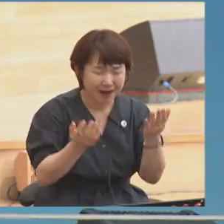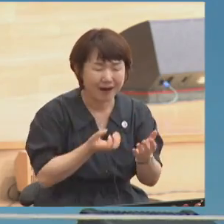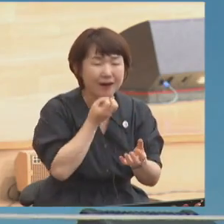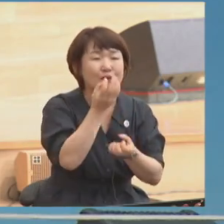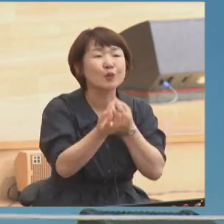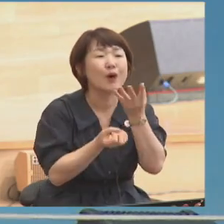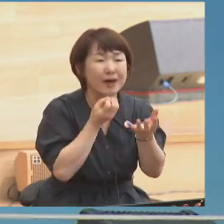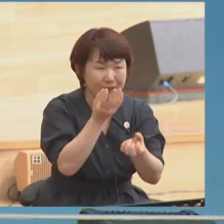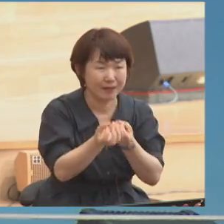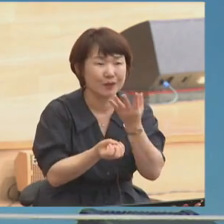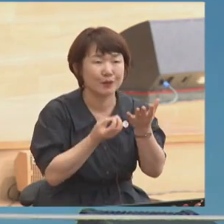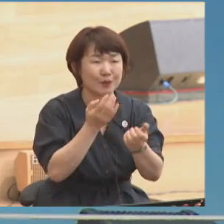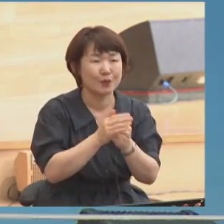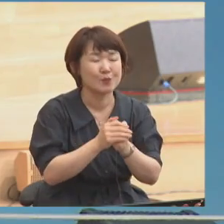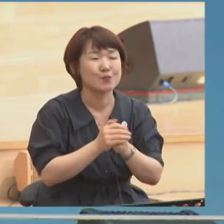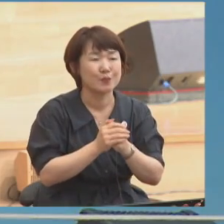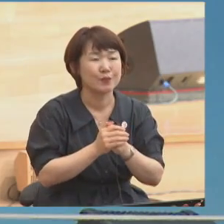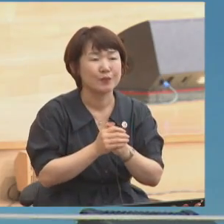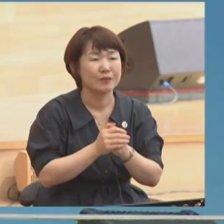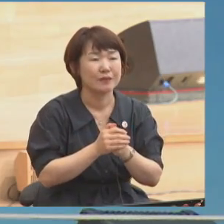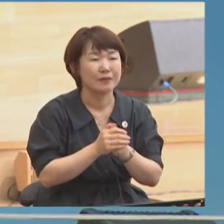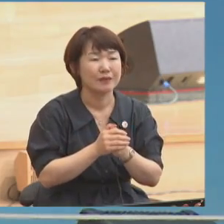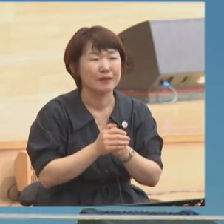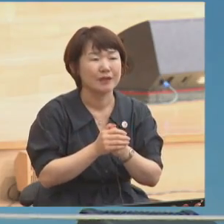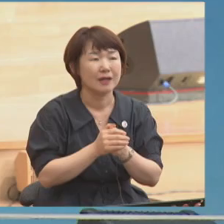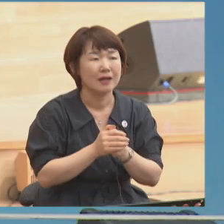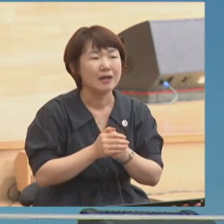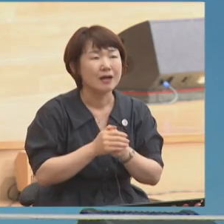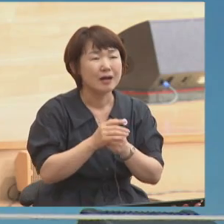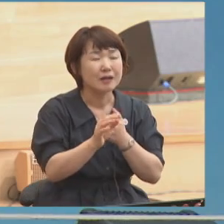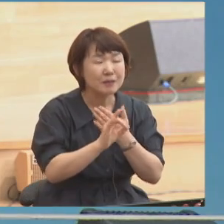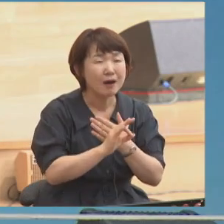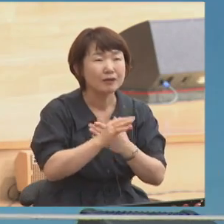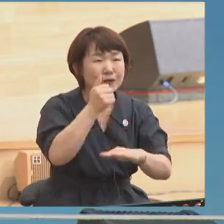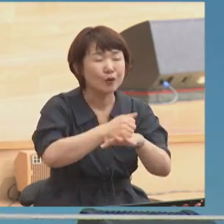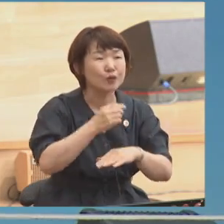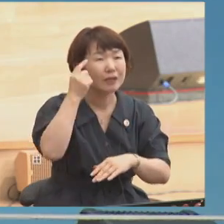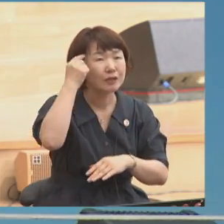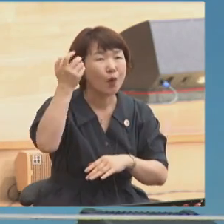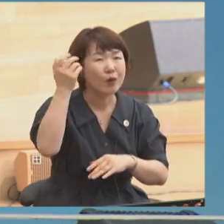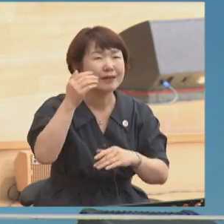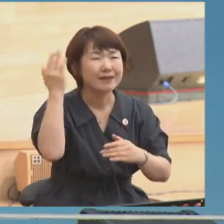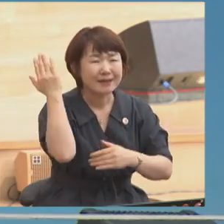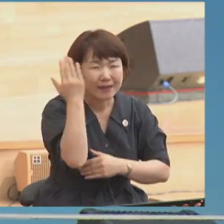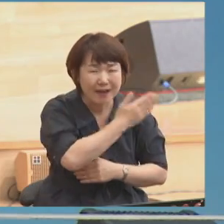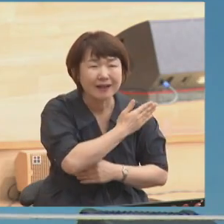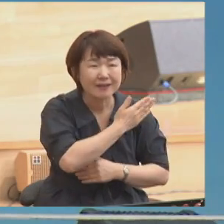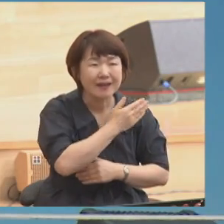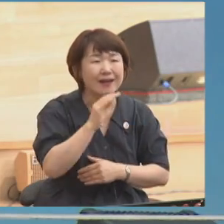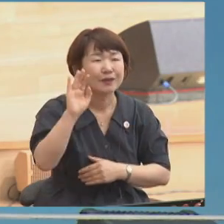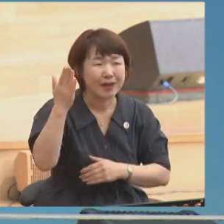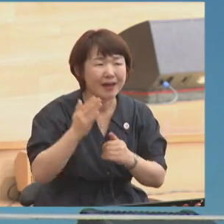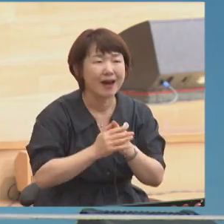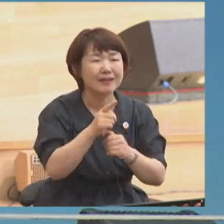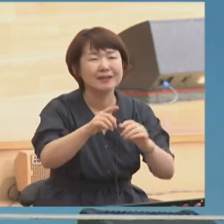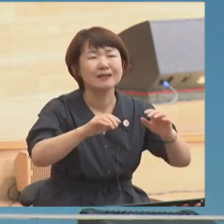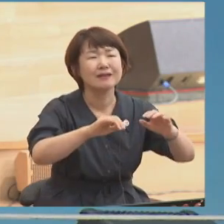다 토해내는 거예요. 그 우리 영혼이 맑아져야 돼요. 그래야 이 세상을 살아갈 정신이